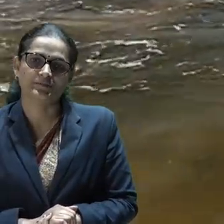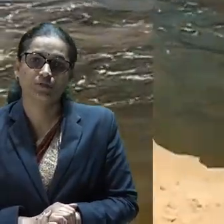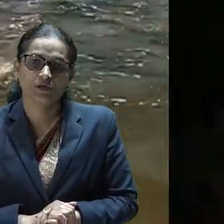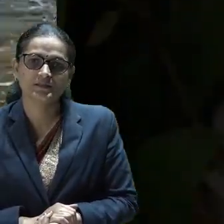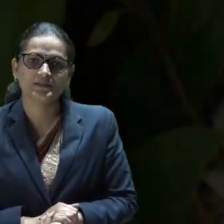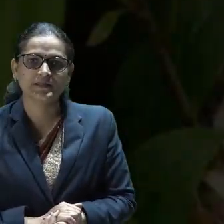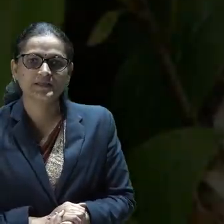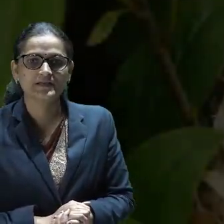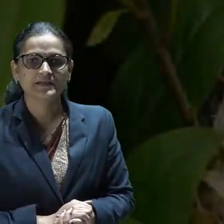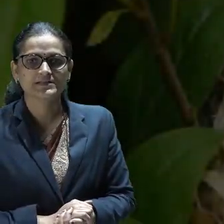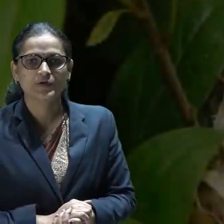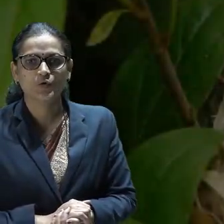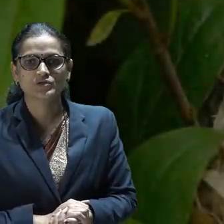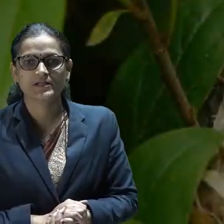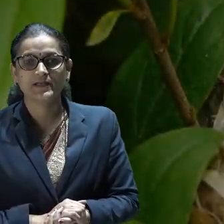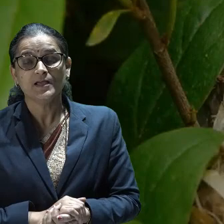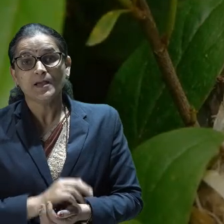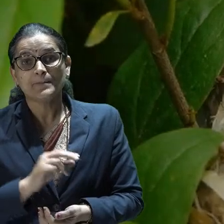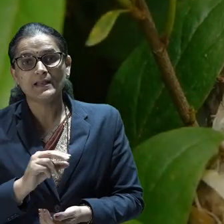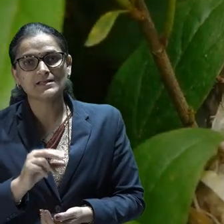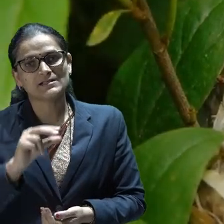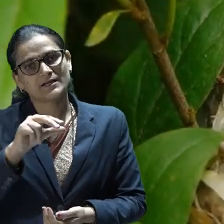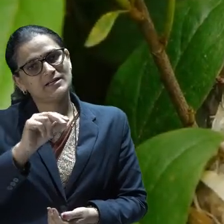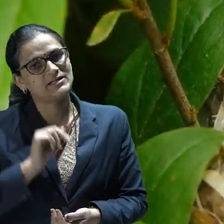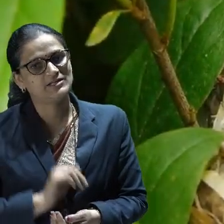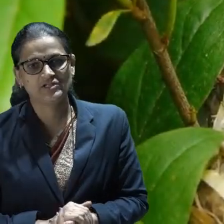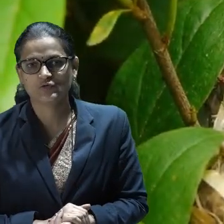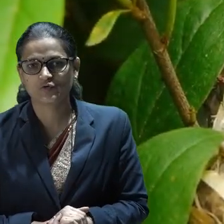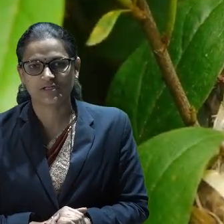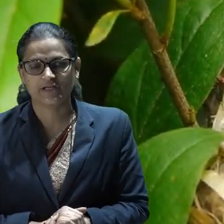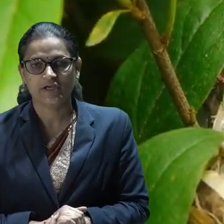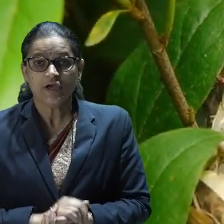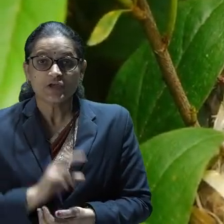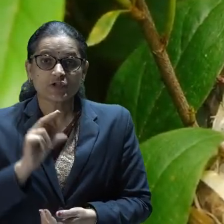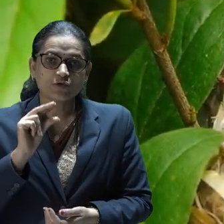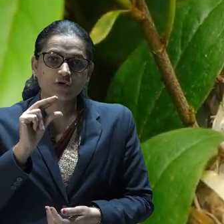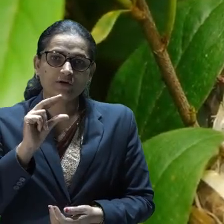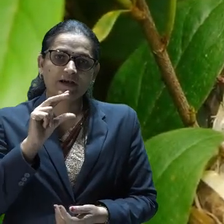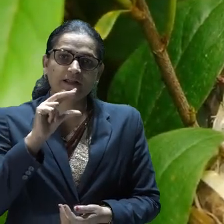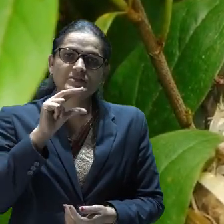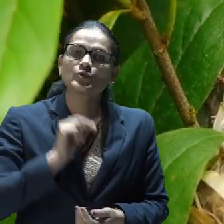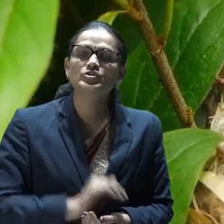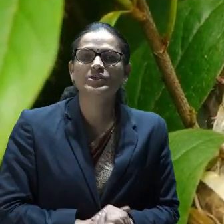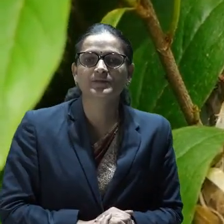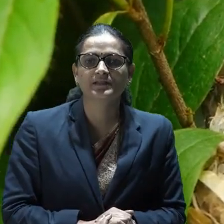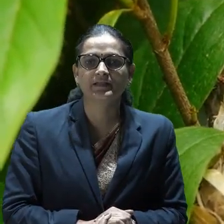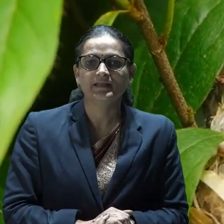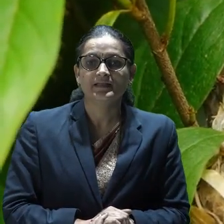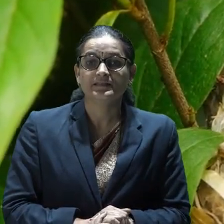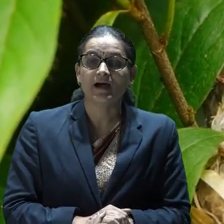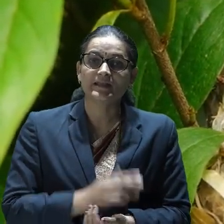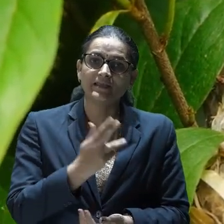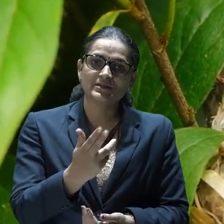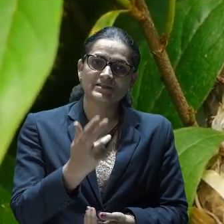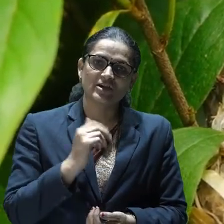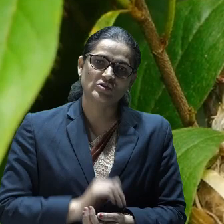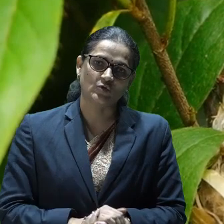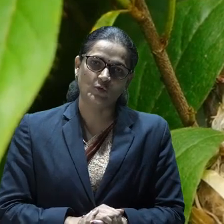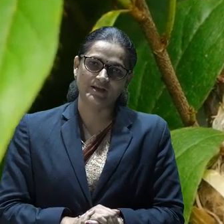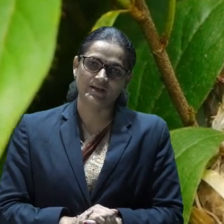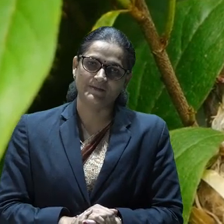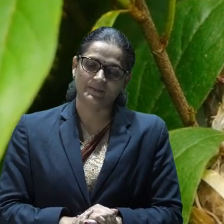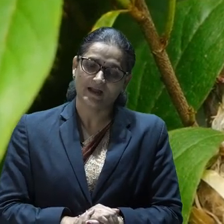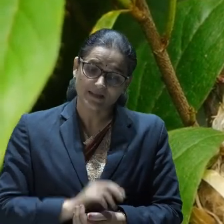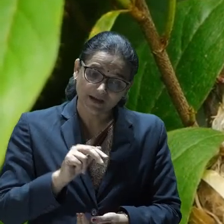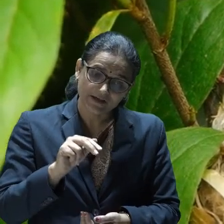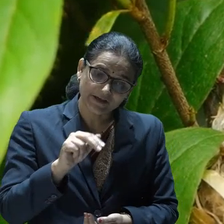होसले, बुलंद तरीही असे होसले, पिलासाठी किती सोसले, चिवचिवणाऱ्या चोचीमधले दाणे मजला